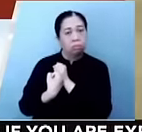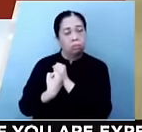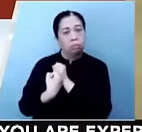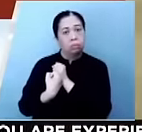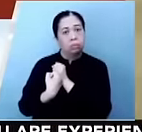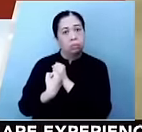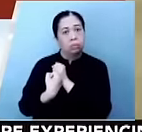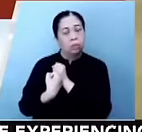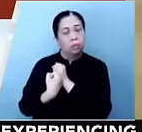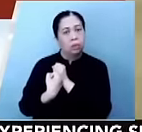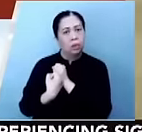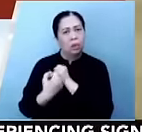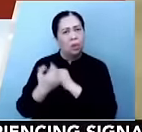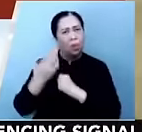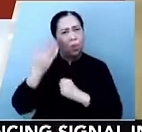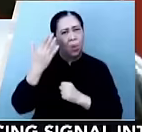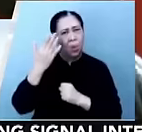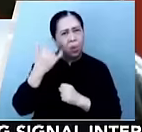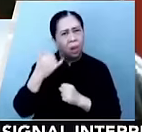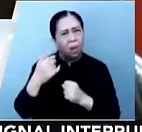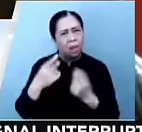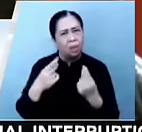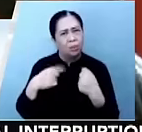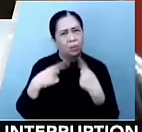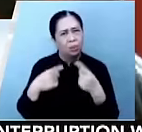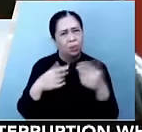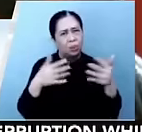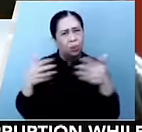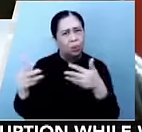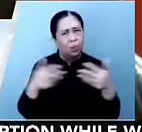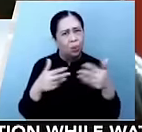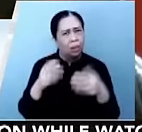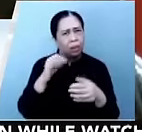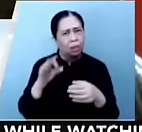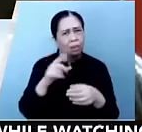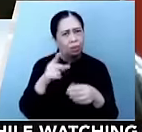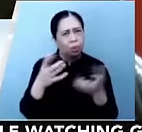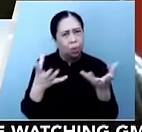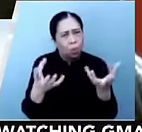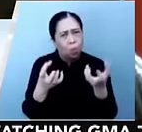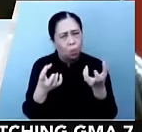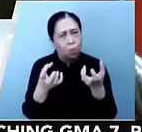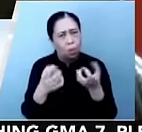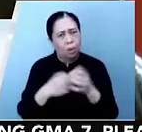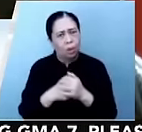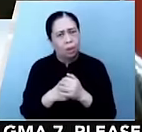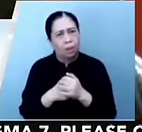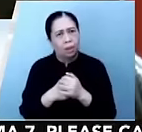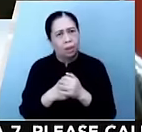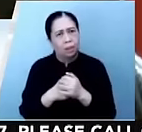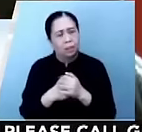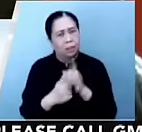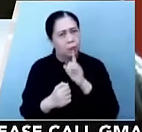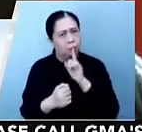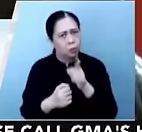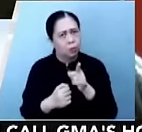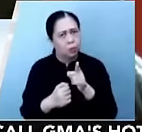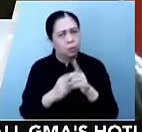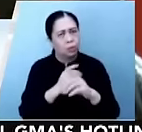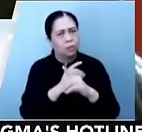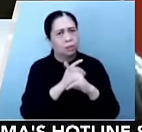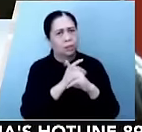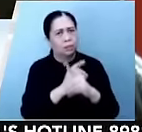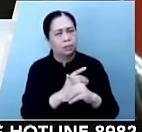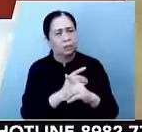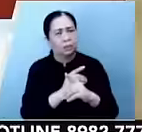Why do it during a war if you are interested really in defending